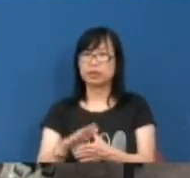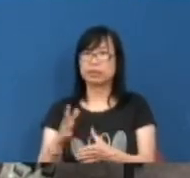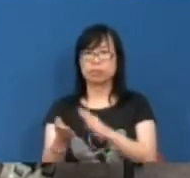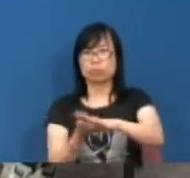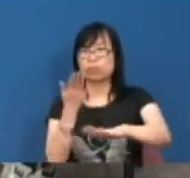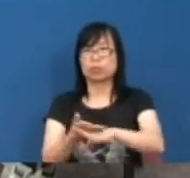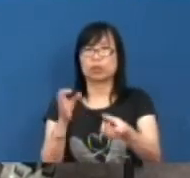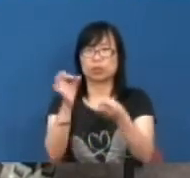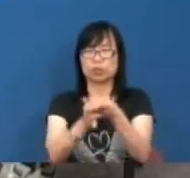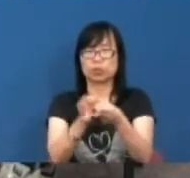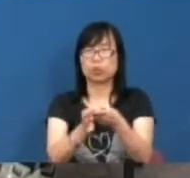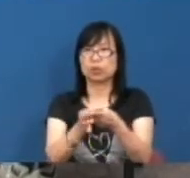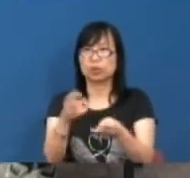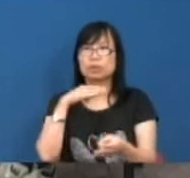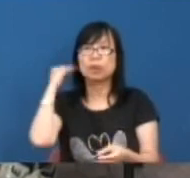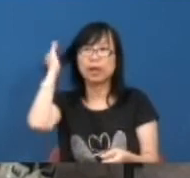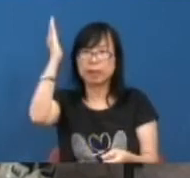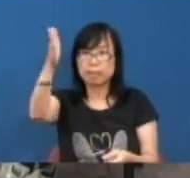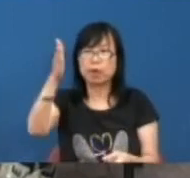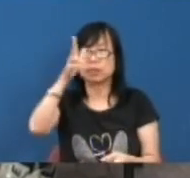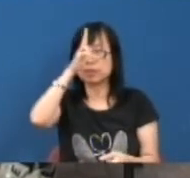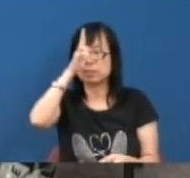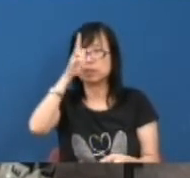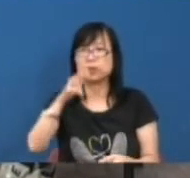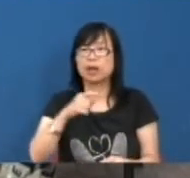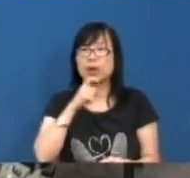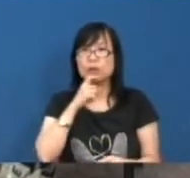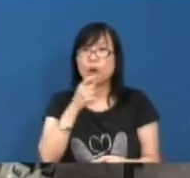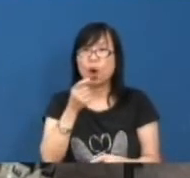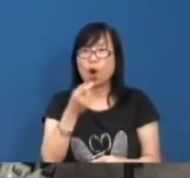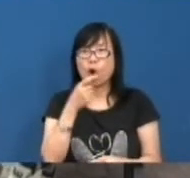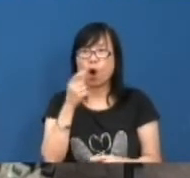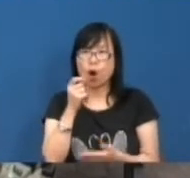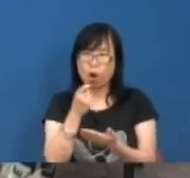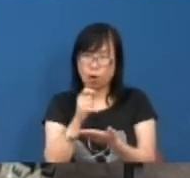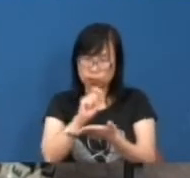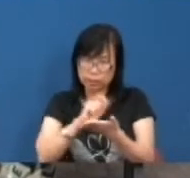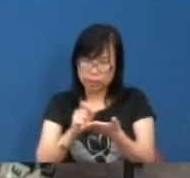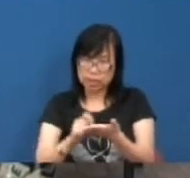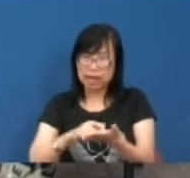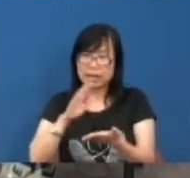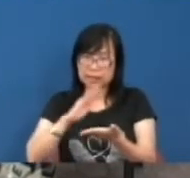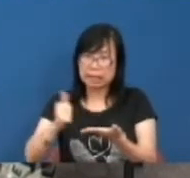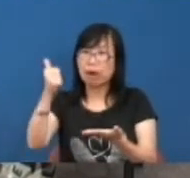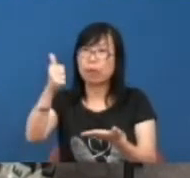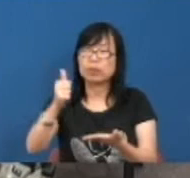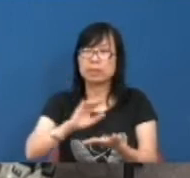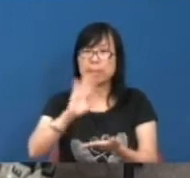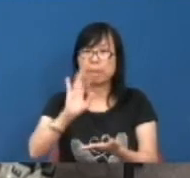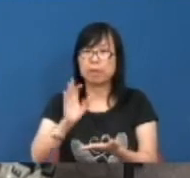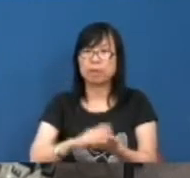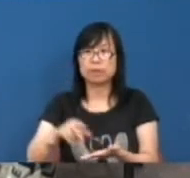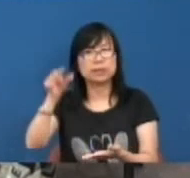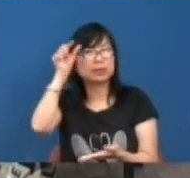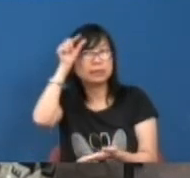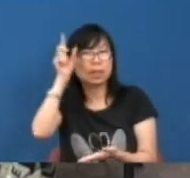建居屋啦，即係都希望話政府係有一個詳細啲嘅方案啦。咁即係唔好好似阿董山